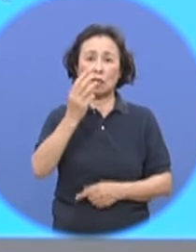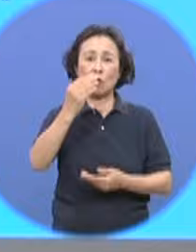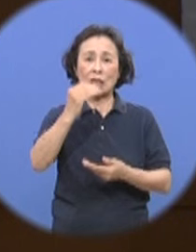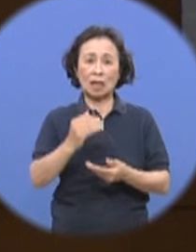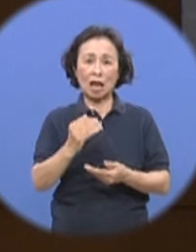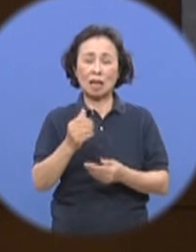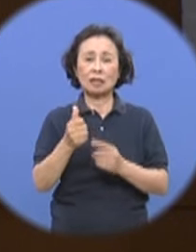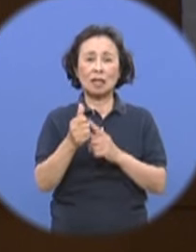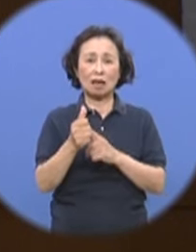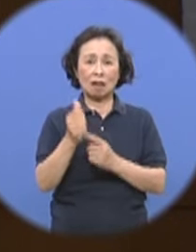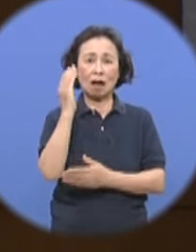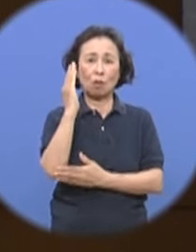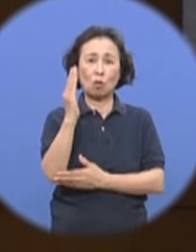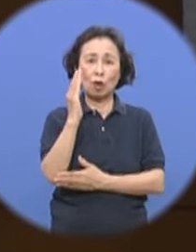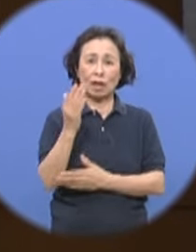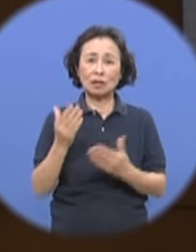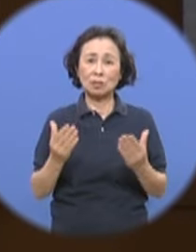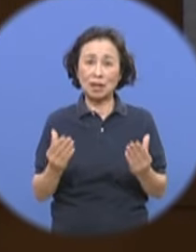演しました。